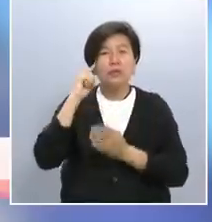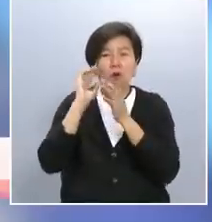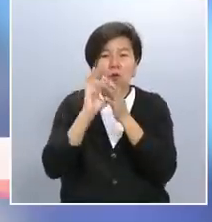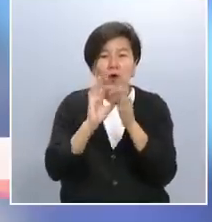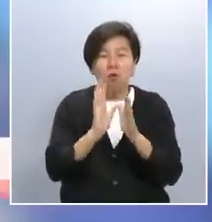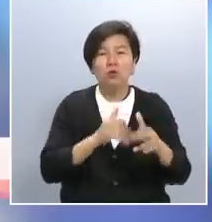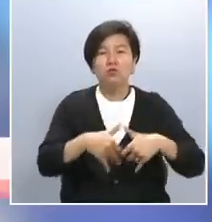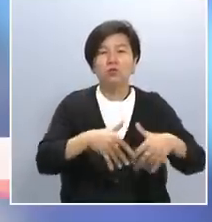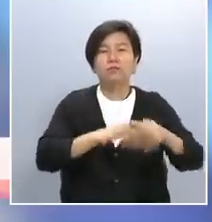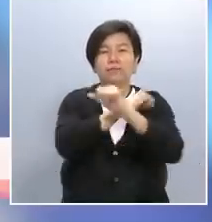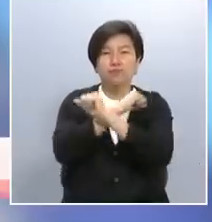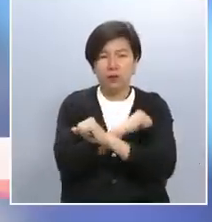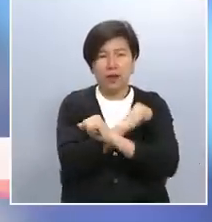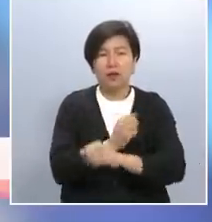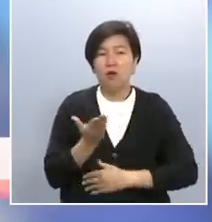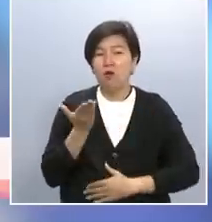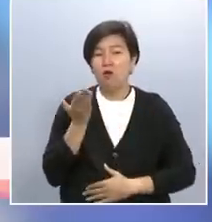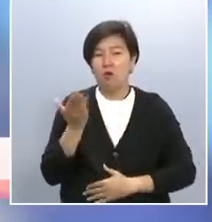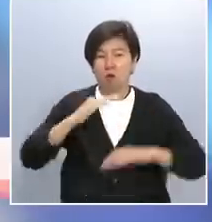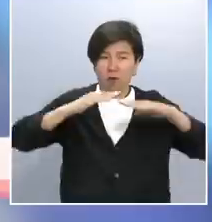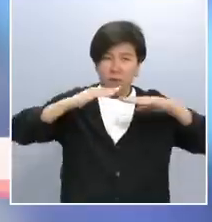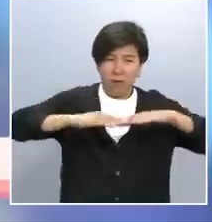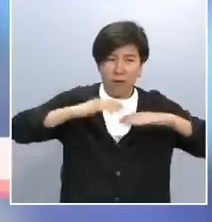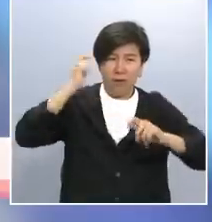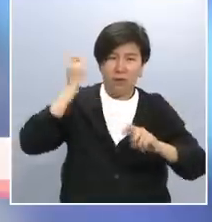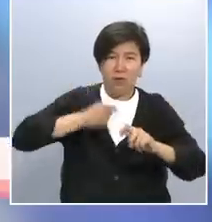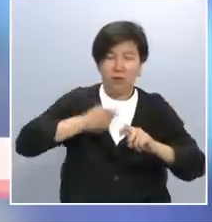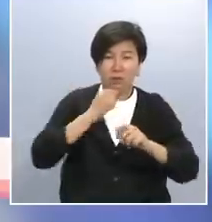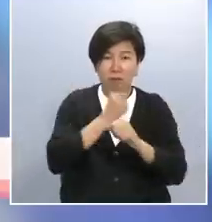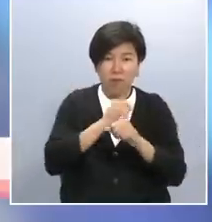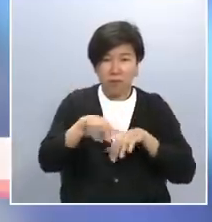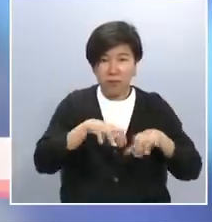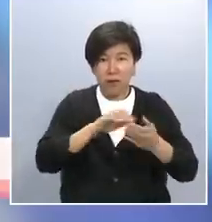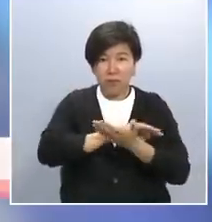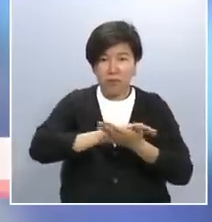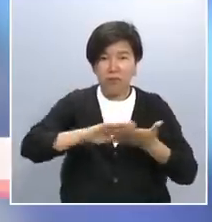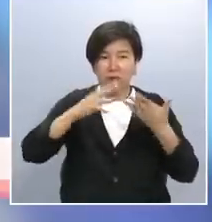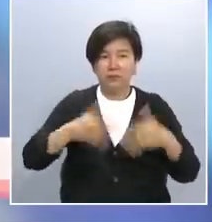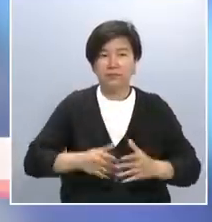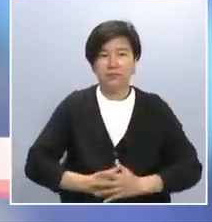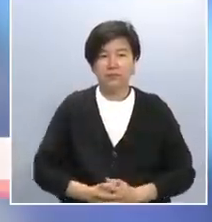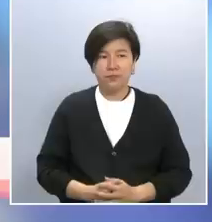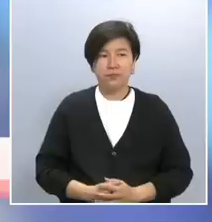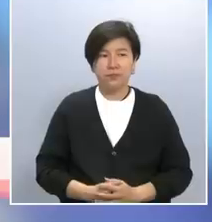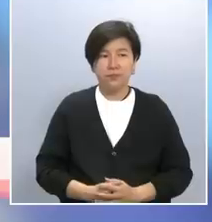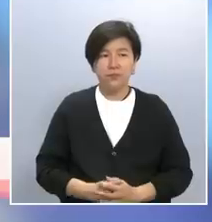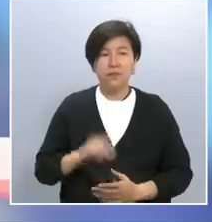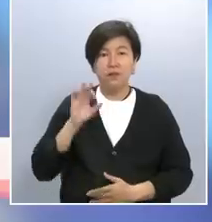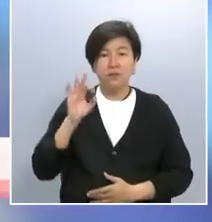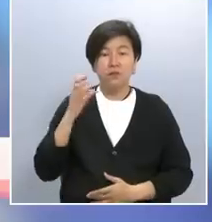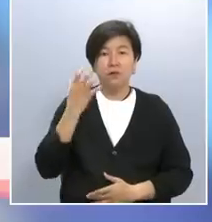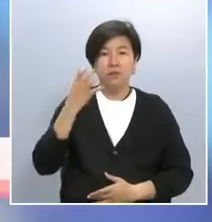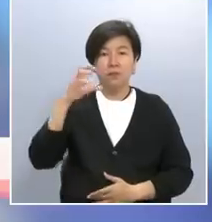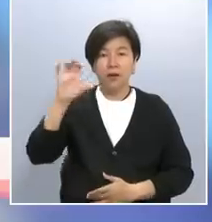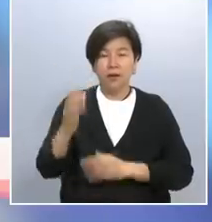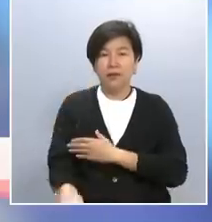กับชาวบ้านชาวช่องก็เลยไปขอล่ะครับจนสุดท้ายเนี่ยเขามาทำให้เรียบร้อยล่าสุดครับคุณไอซ์เนี่ยโพสต์ Facebookบอกว่าเช้านี้